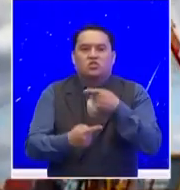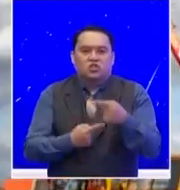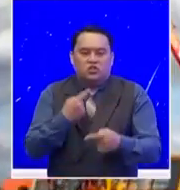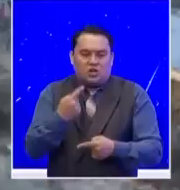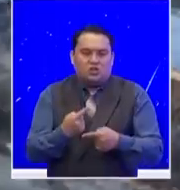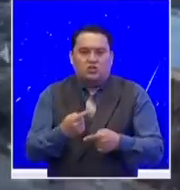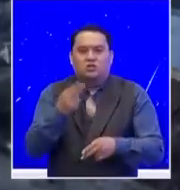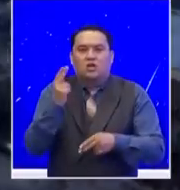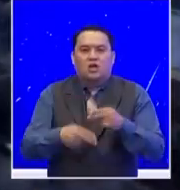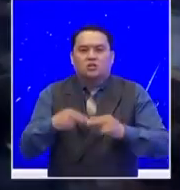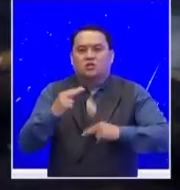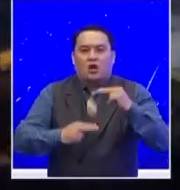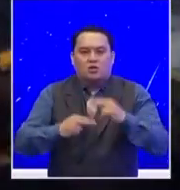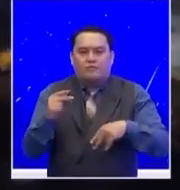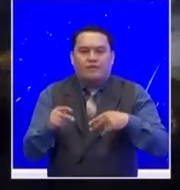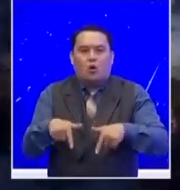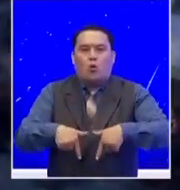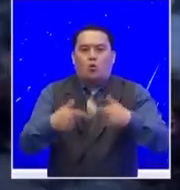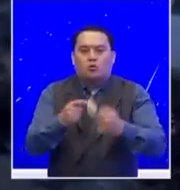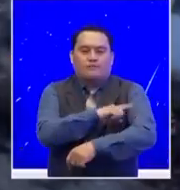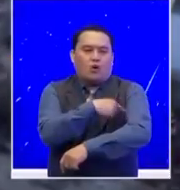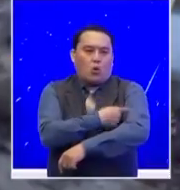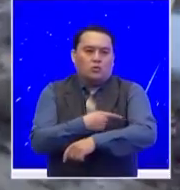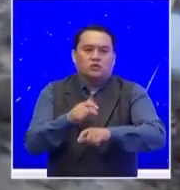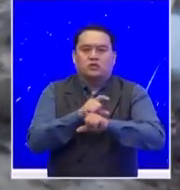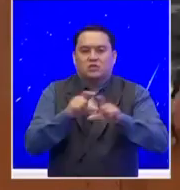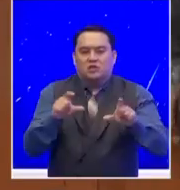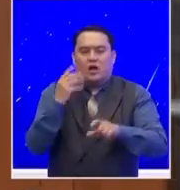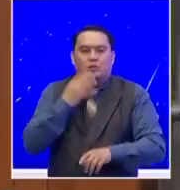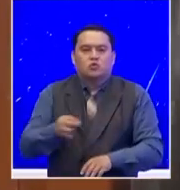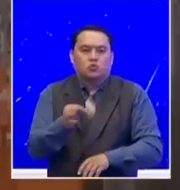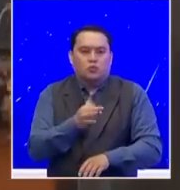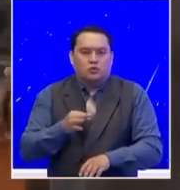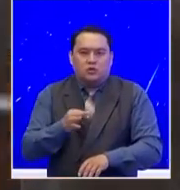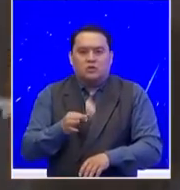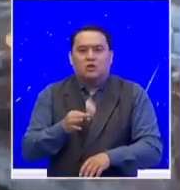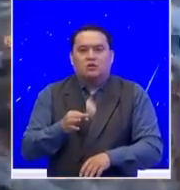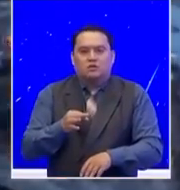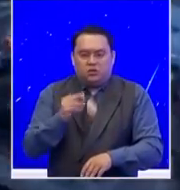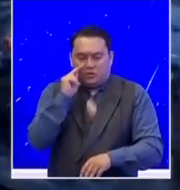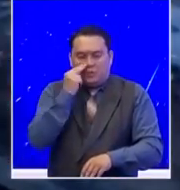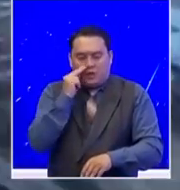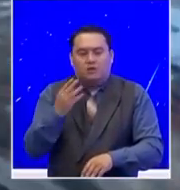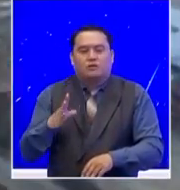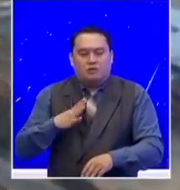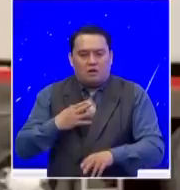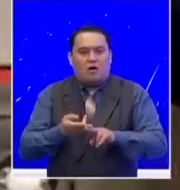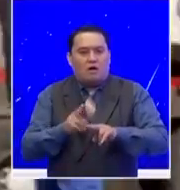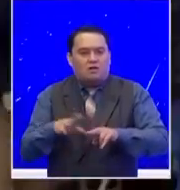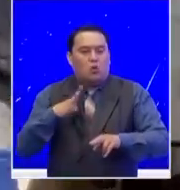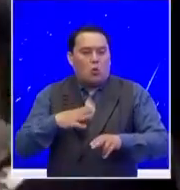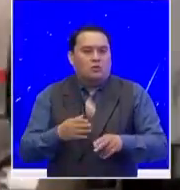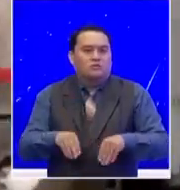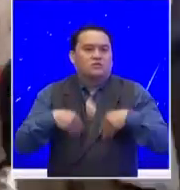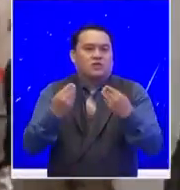дни заканчивается строительство госпиталей для больных с коронавирусом в Алматы и Шымкенте. А карантинный центр в Нур-Султане уже